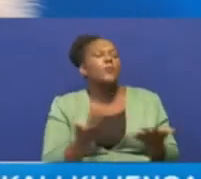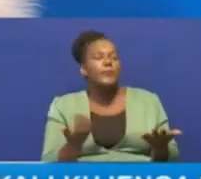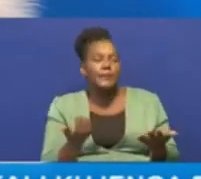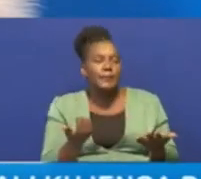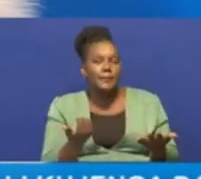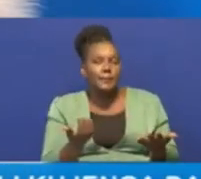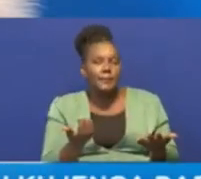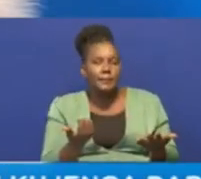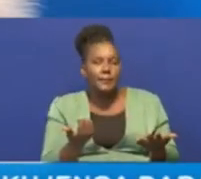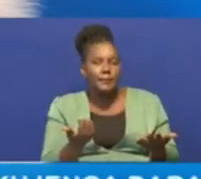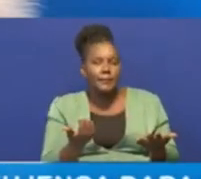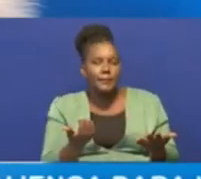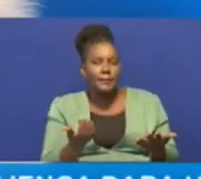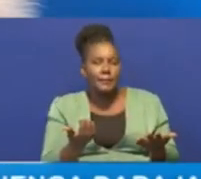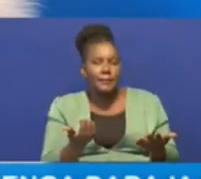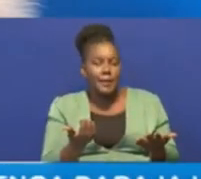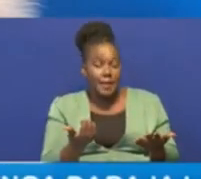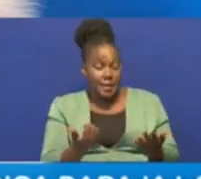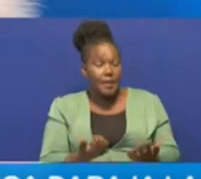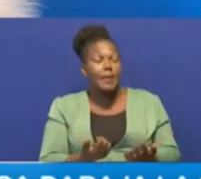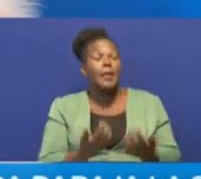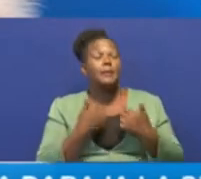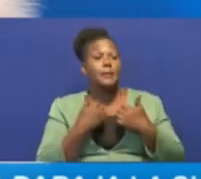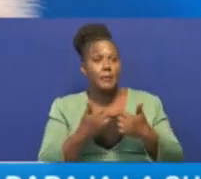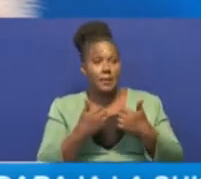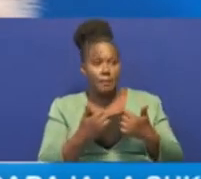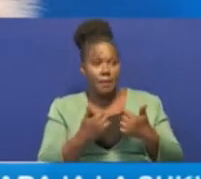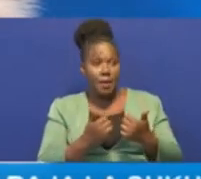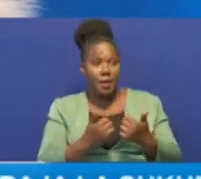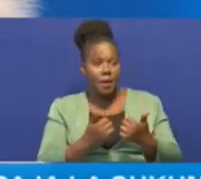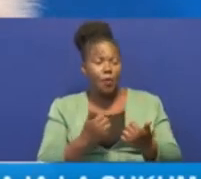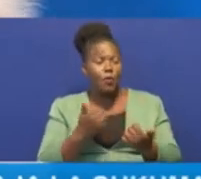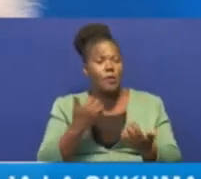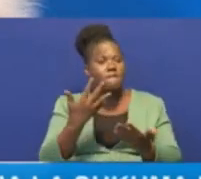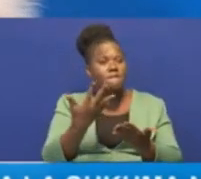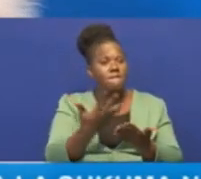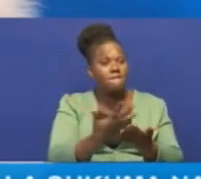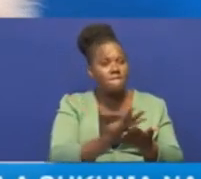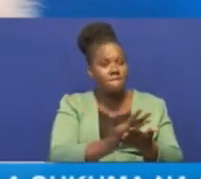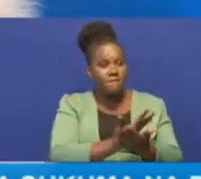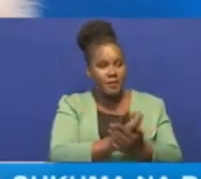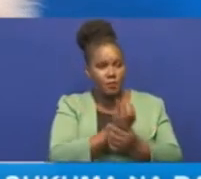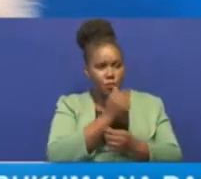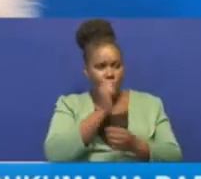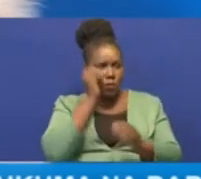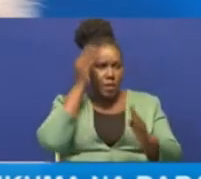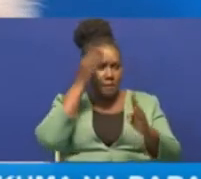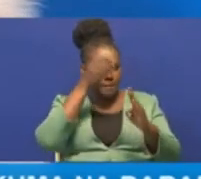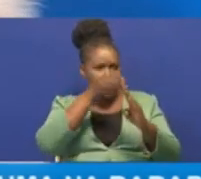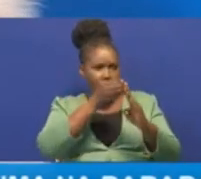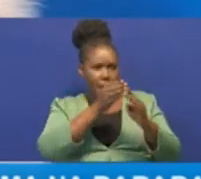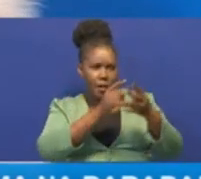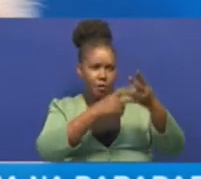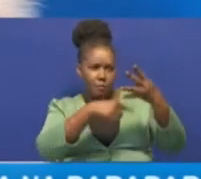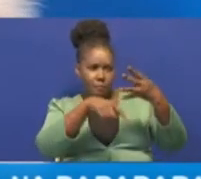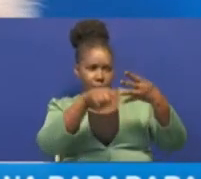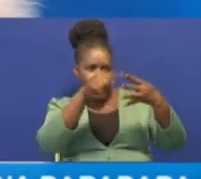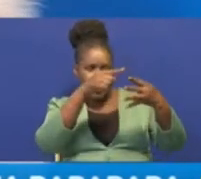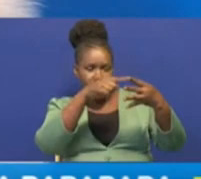kwake kutamaanisha kitu kikubwa kwako. Mimi nishakutana na watu hapa katikati ndani ya hizi siku kama wiki